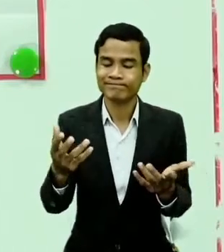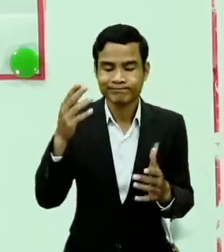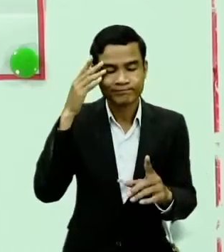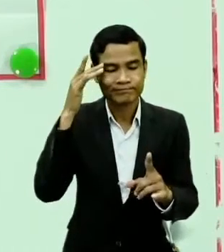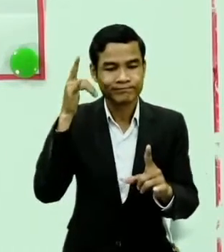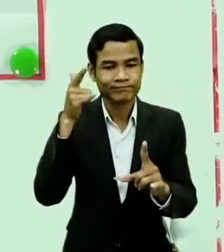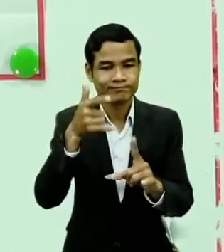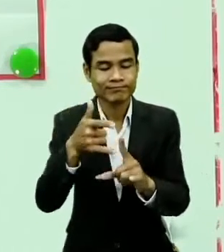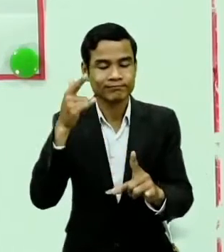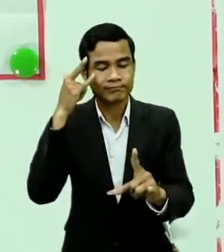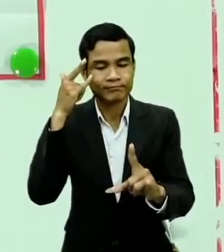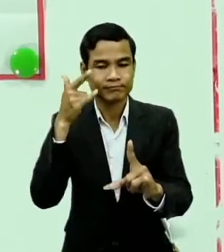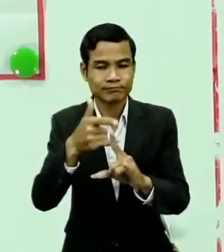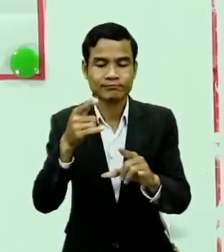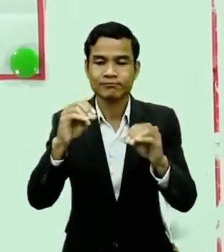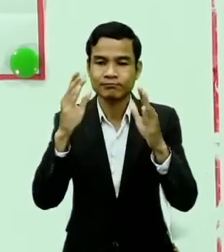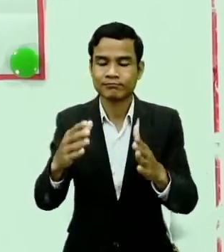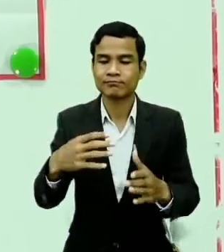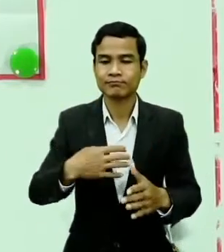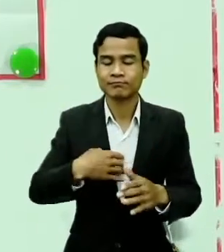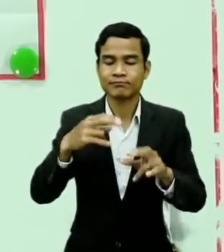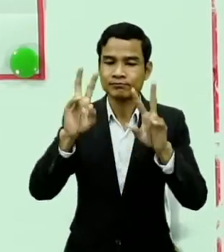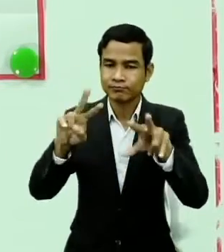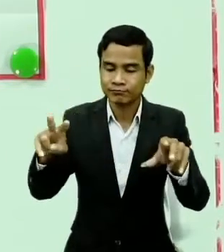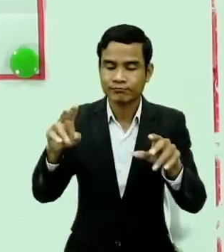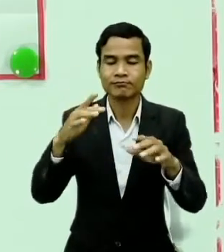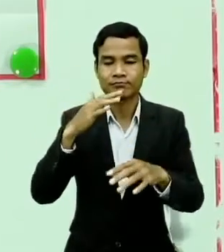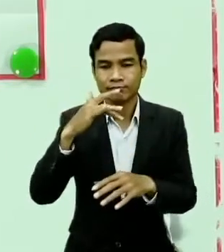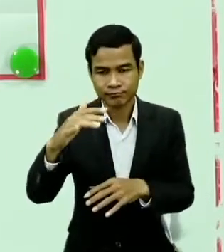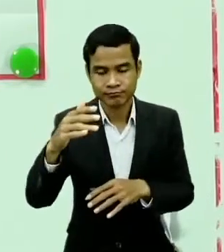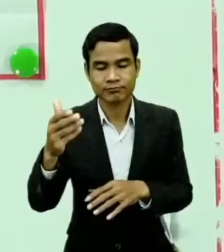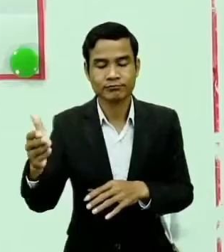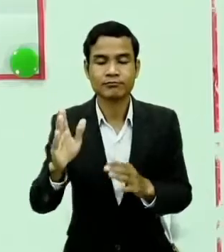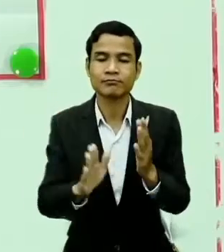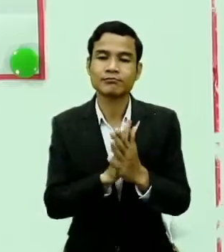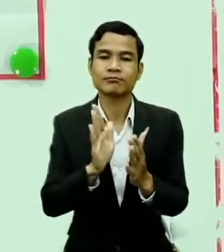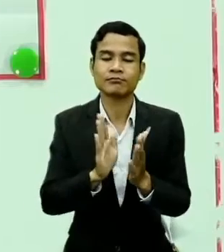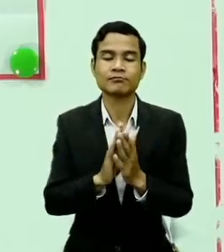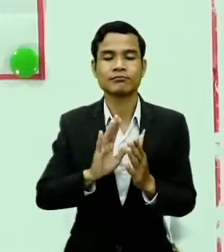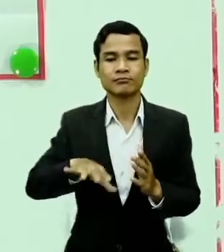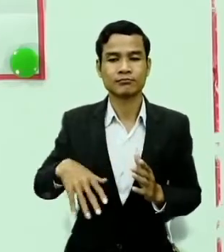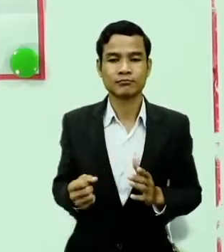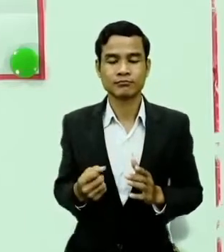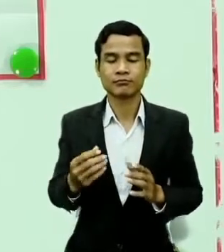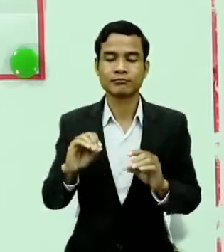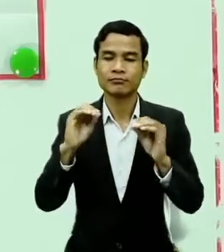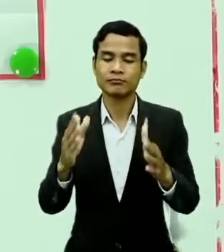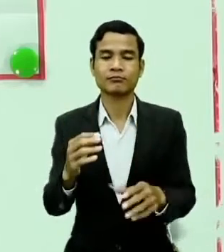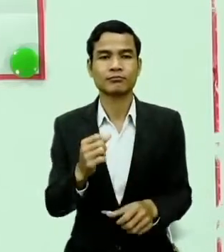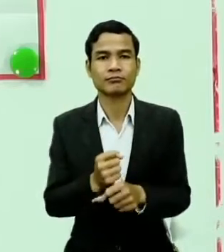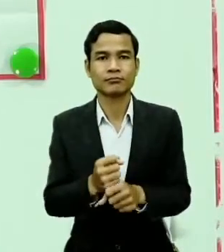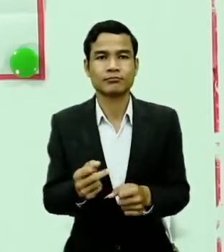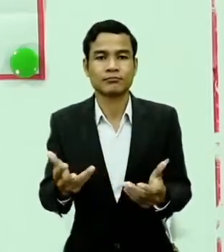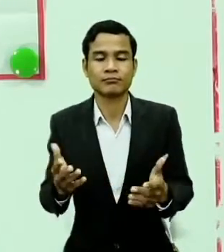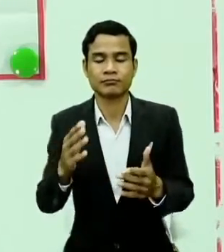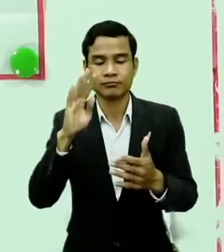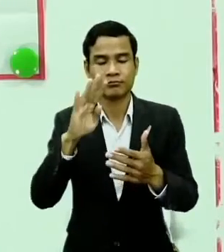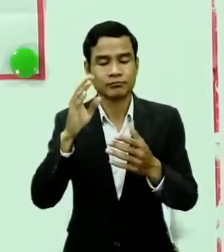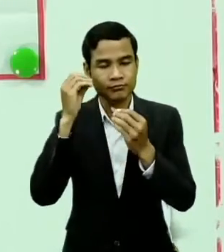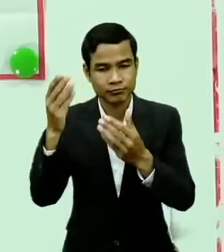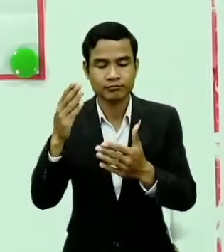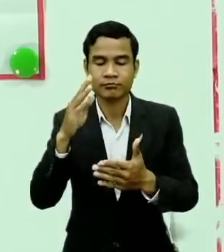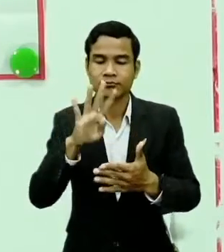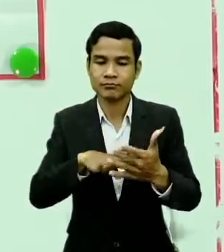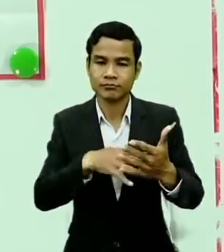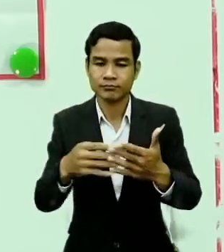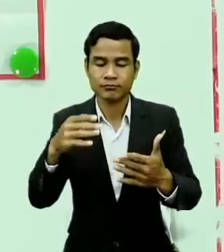non đa nẹ cừu chong tới lên tự xâm mọt chong tới lên chân nê xâm mọt này bà tê kà bù chư dương ta nẹ cừu trâu thư phương đôi mà đạch tạm bây ai xâm rạch